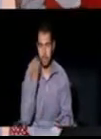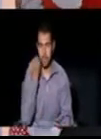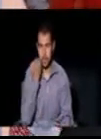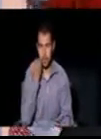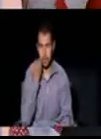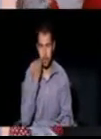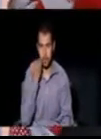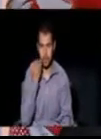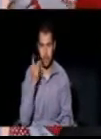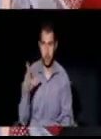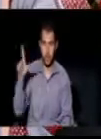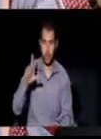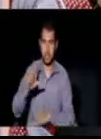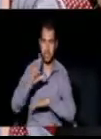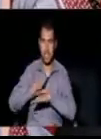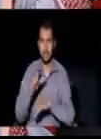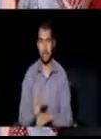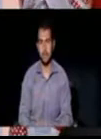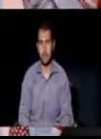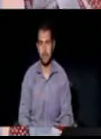جودة رئيسة الاتحاد للصم